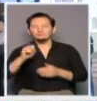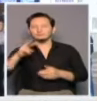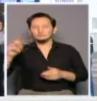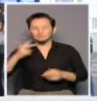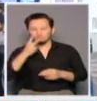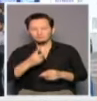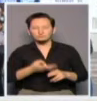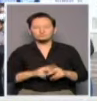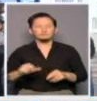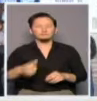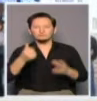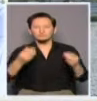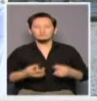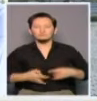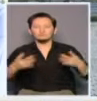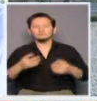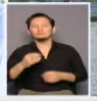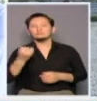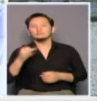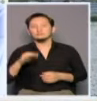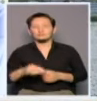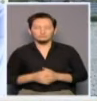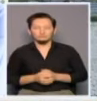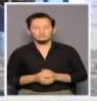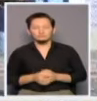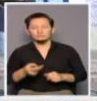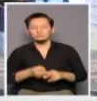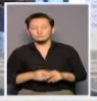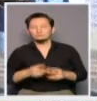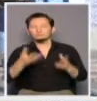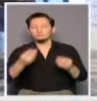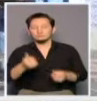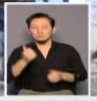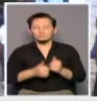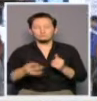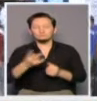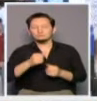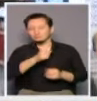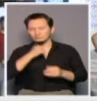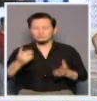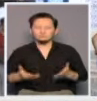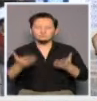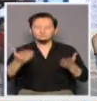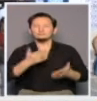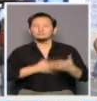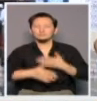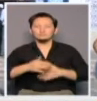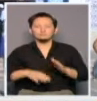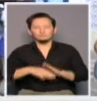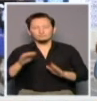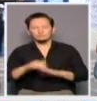это первый день праздника Курбан-байрам. В эти дни каждый мусульман должен стремиться принести радость.